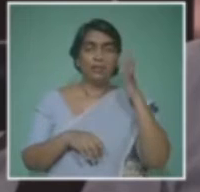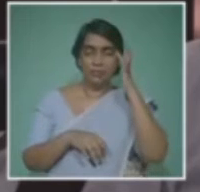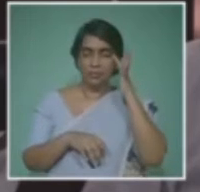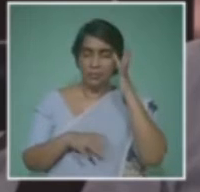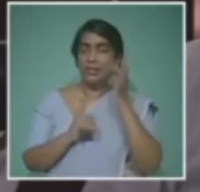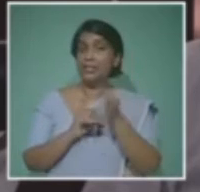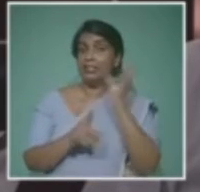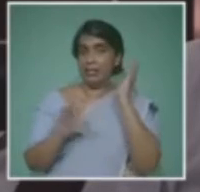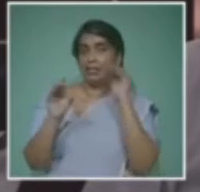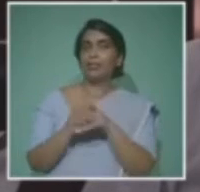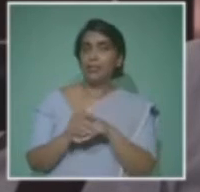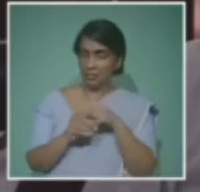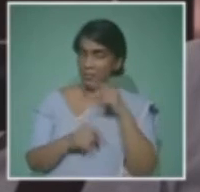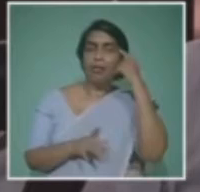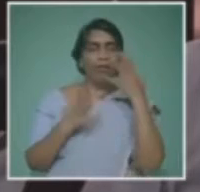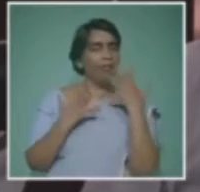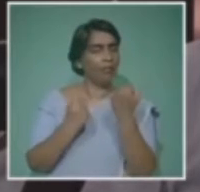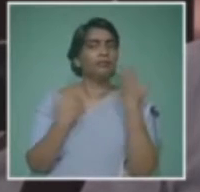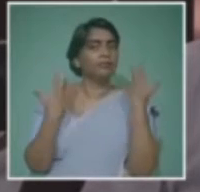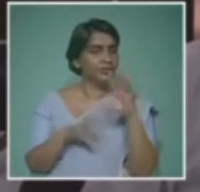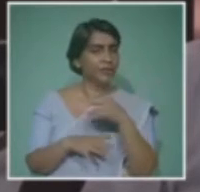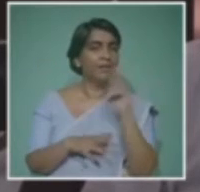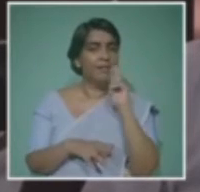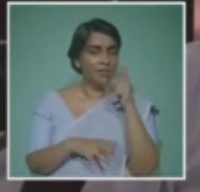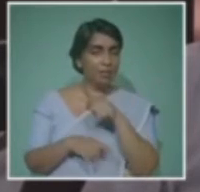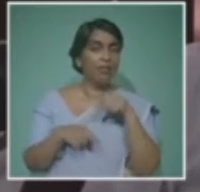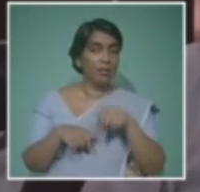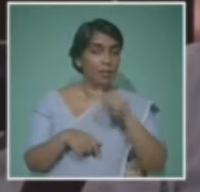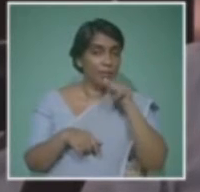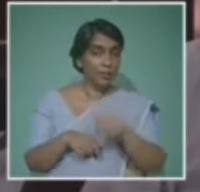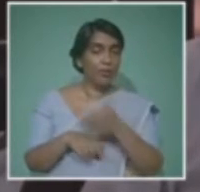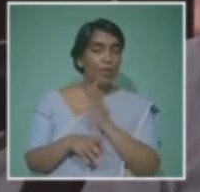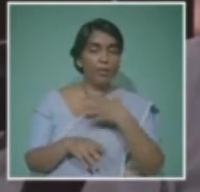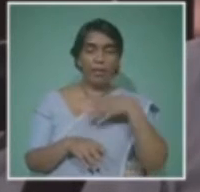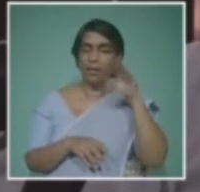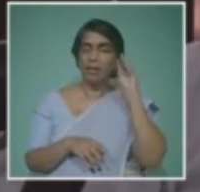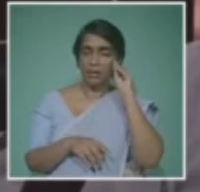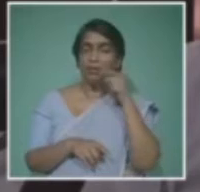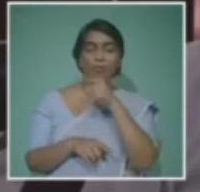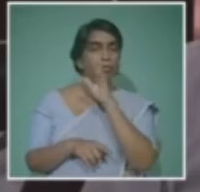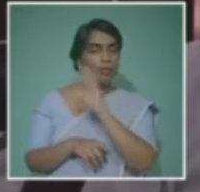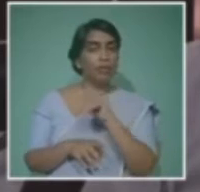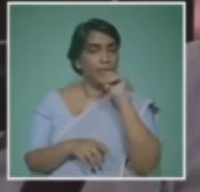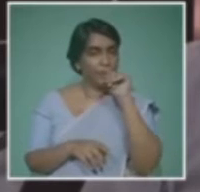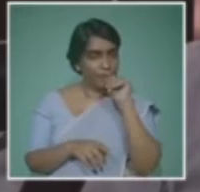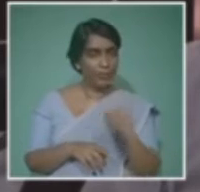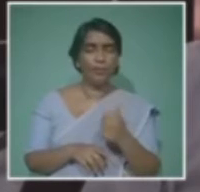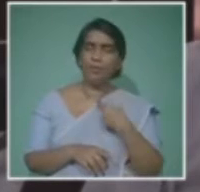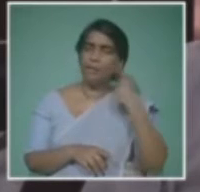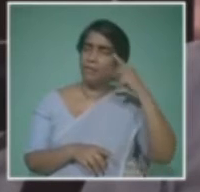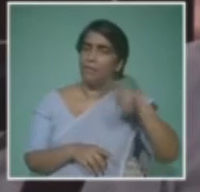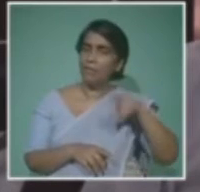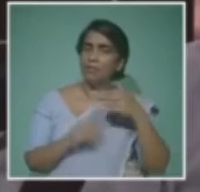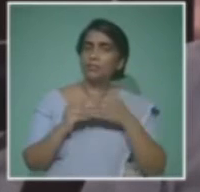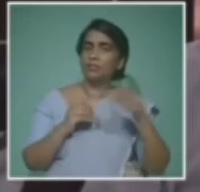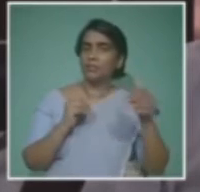இந்த நாட்டின் பொருளாதார பின்னடைவுக்கு முக்கியமான காரணமான எமது புரையோடி போயுள்ள இன பிரச்சனைக்கு எமது